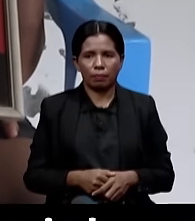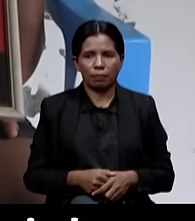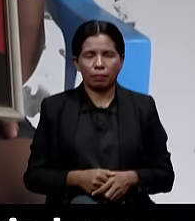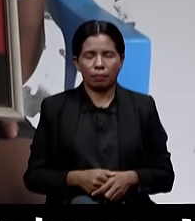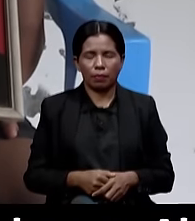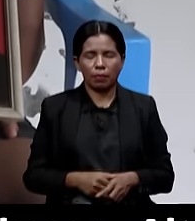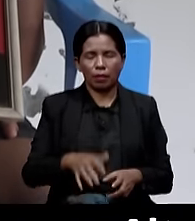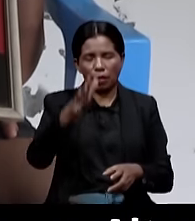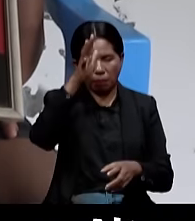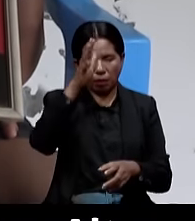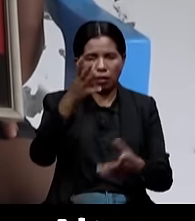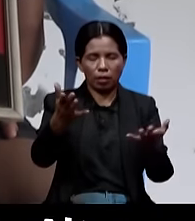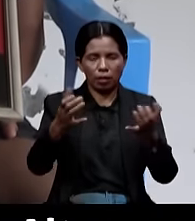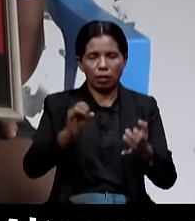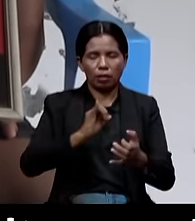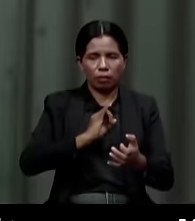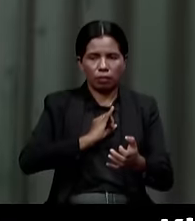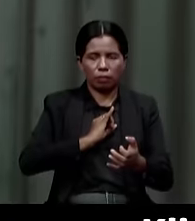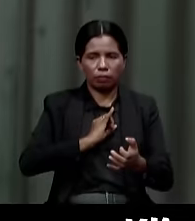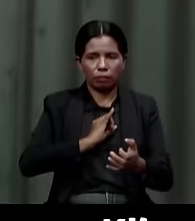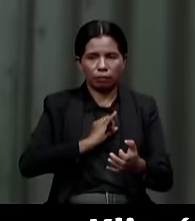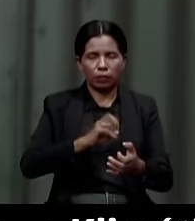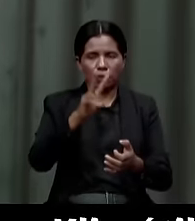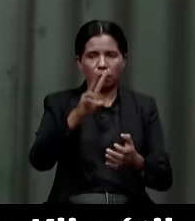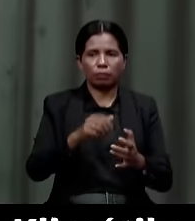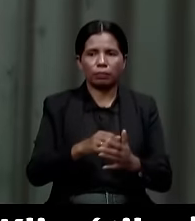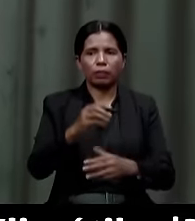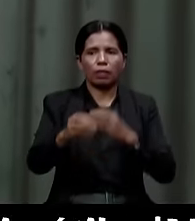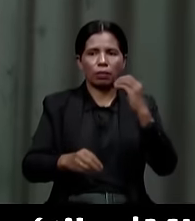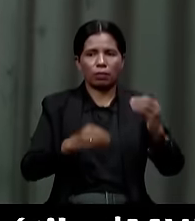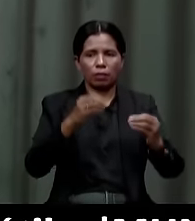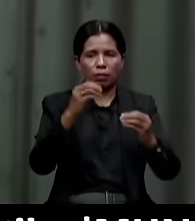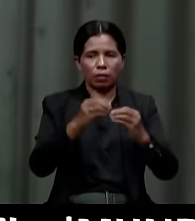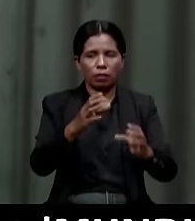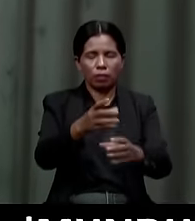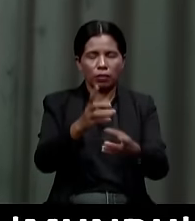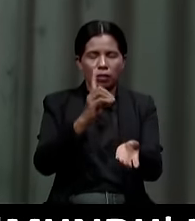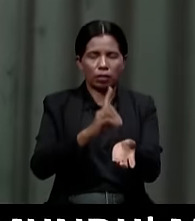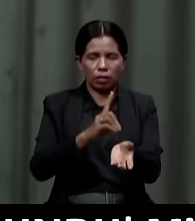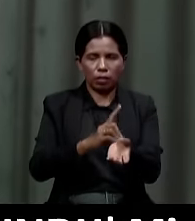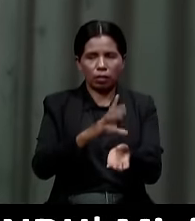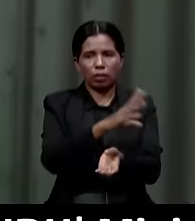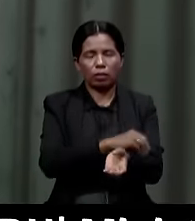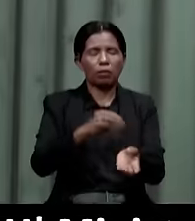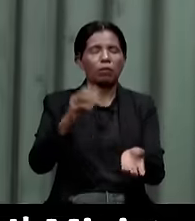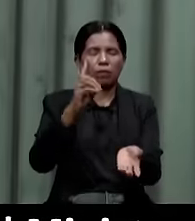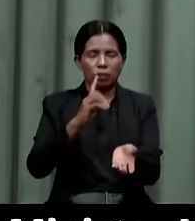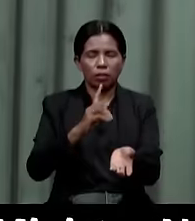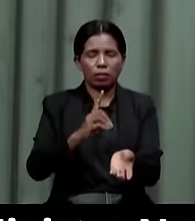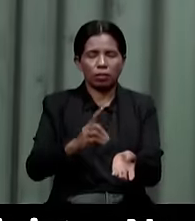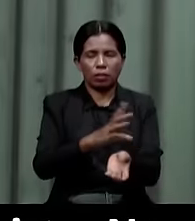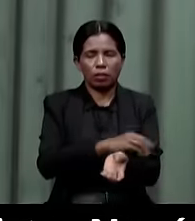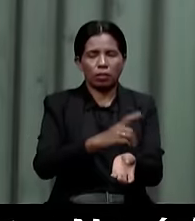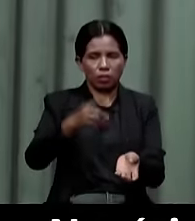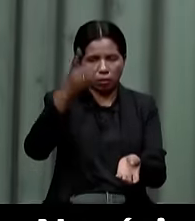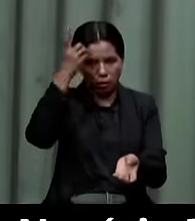Ya karak ne saya ya oin rua de kunaba futi direito ho medicina. Direito